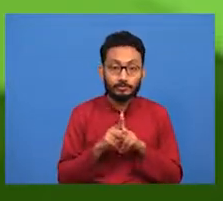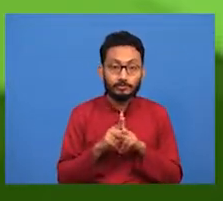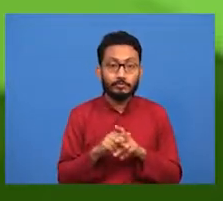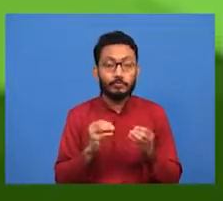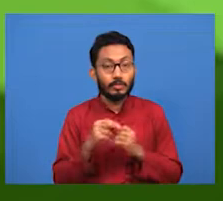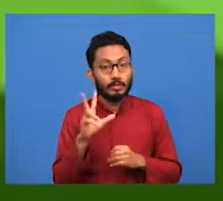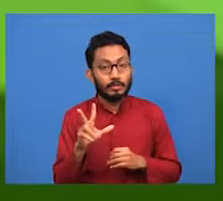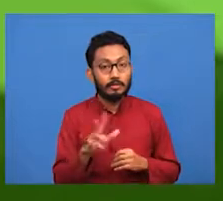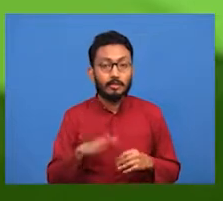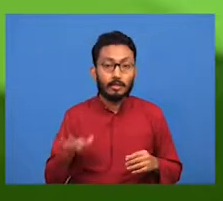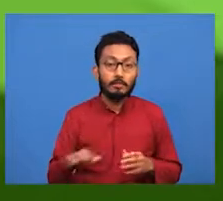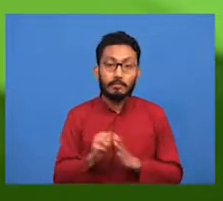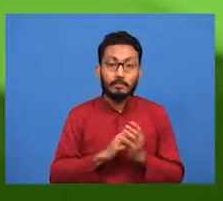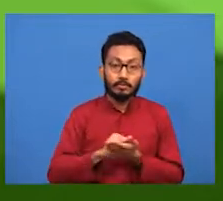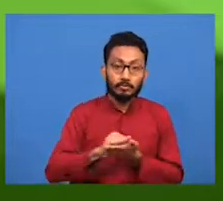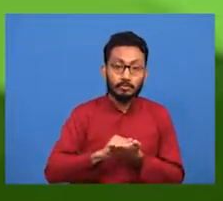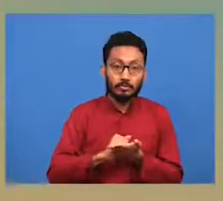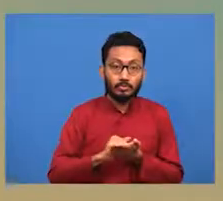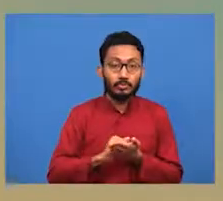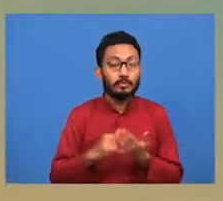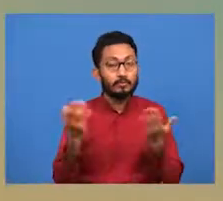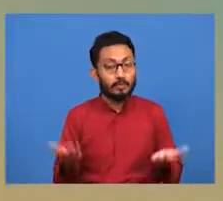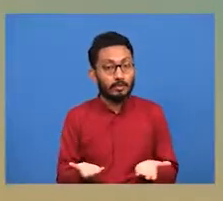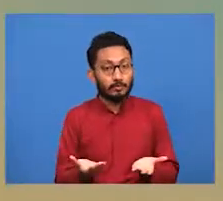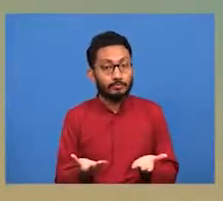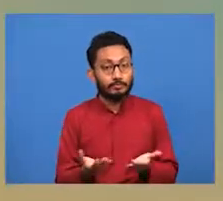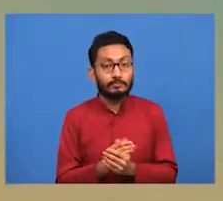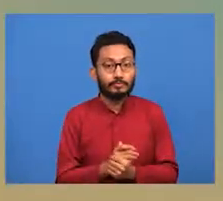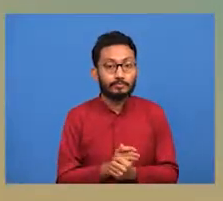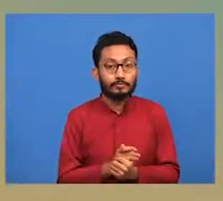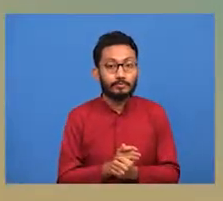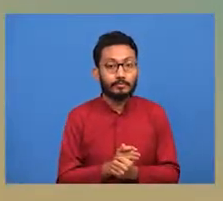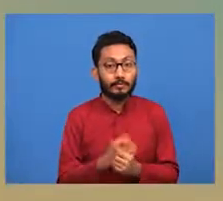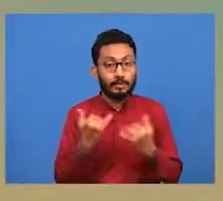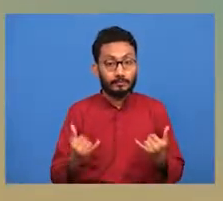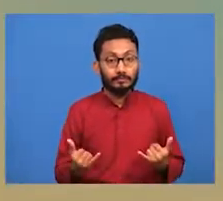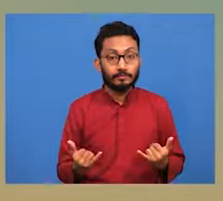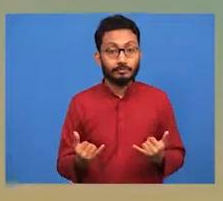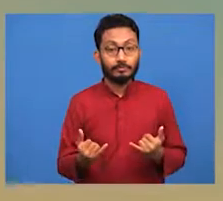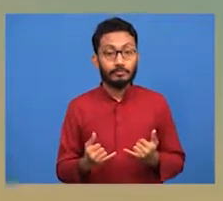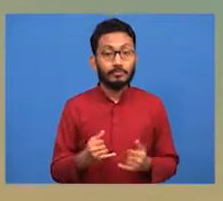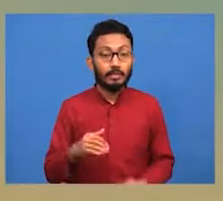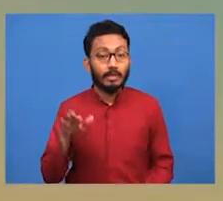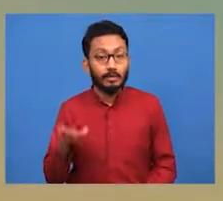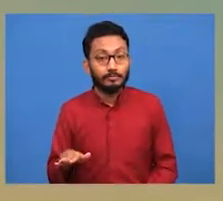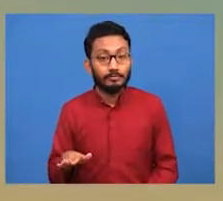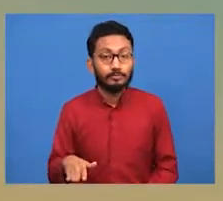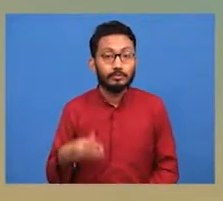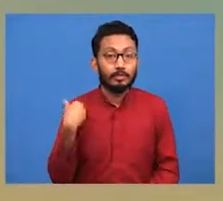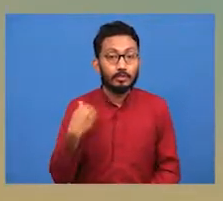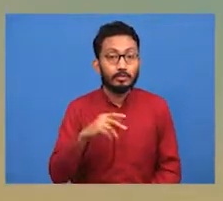adik mencuci pinggan. Sekarang, Adakah murid-murid